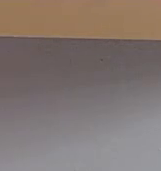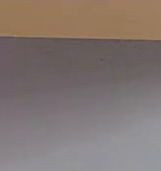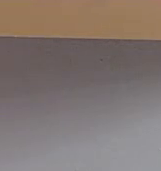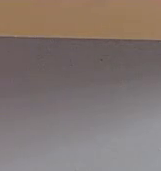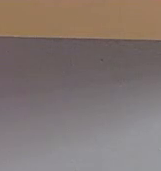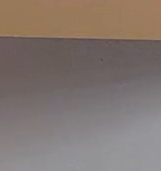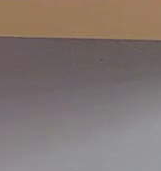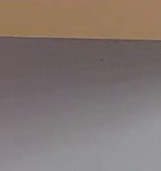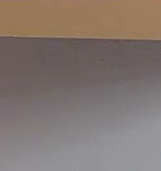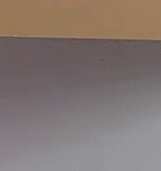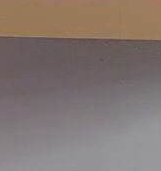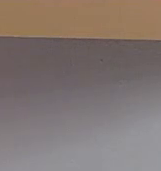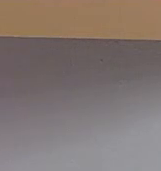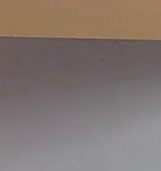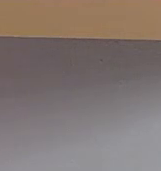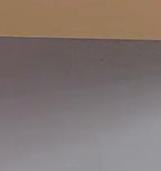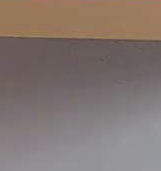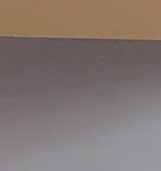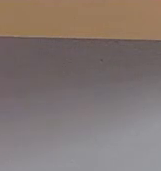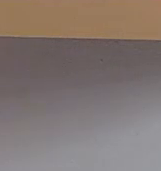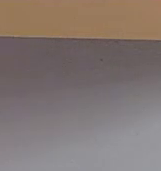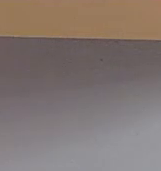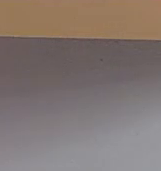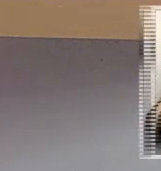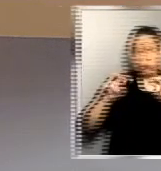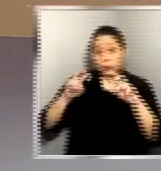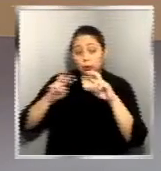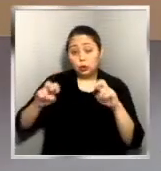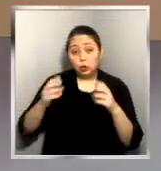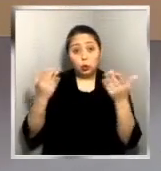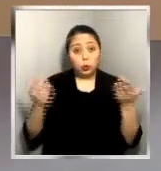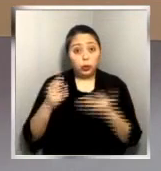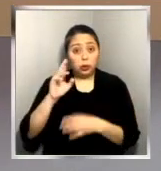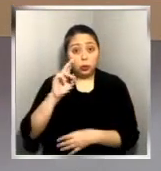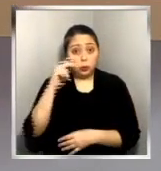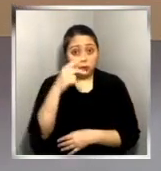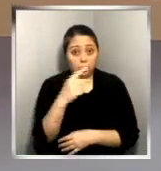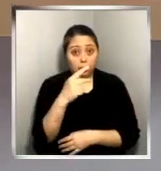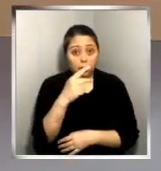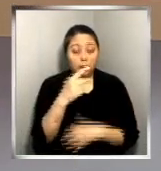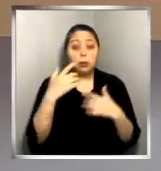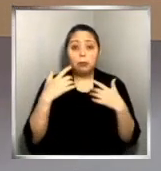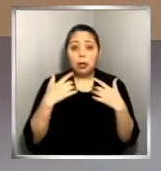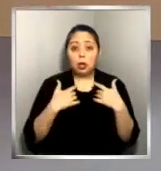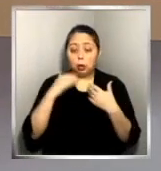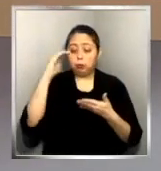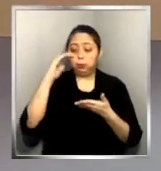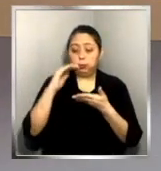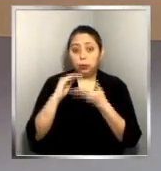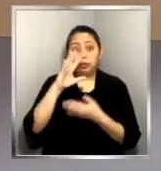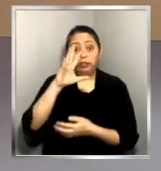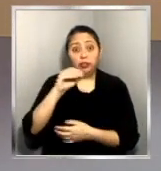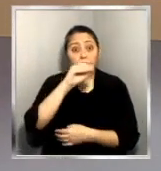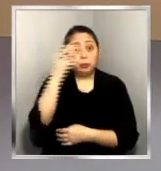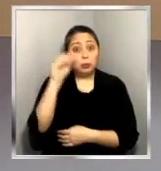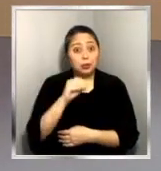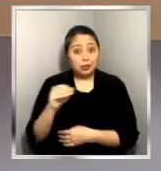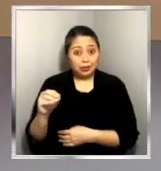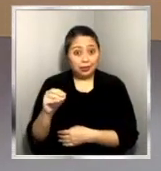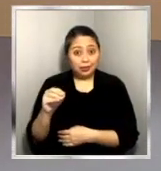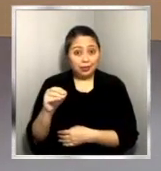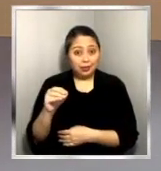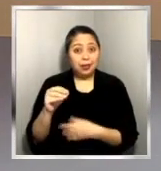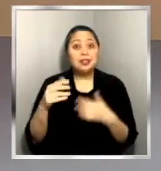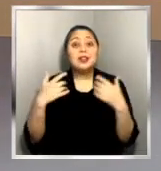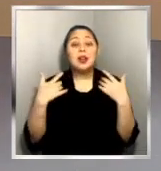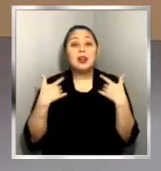Lumalabas sa isang pag-aaral sa United Kingdom na bumaba ng hanggang 50% ang hawaan sa bahay ng mga nakatanggap ng unang dose ng